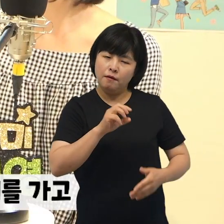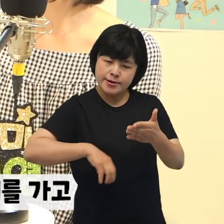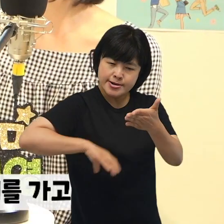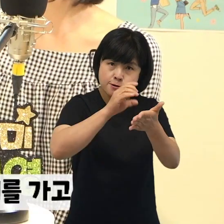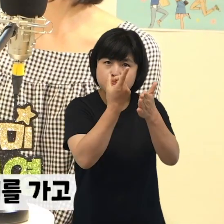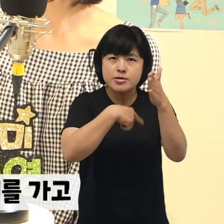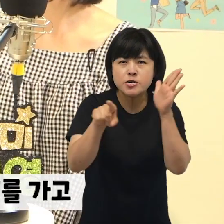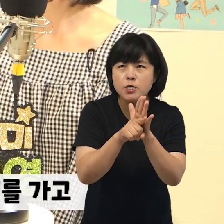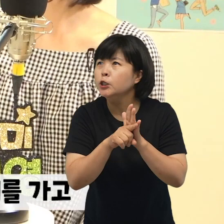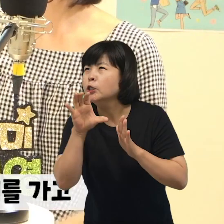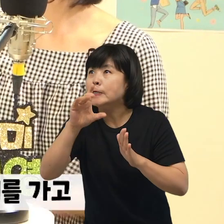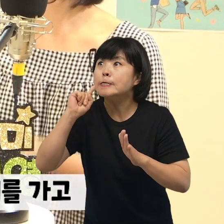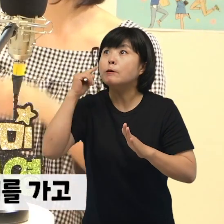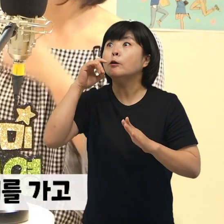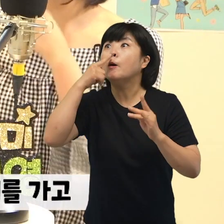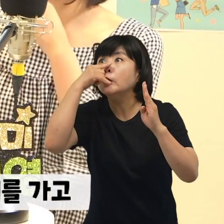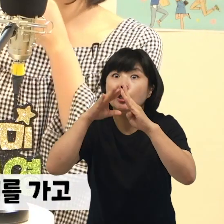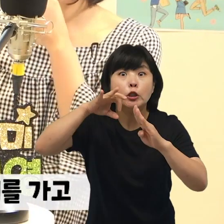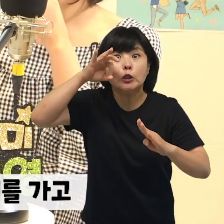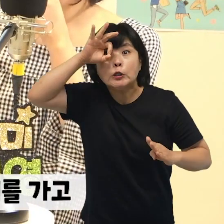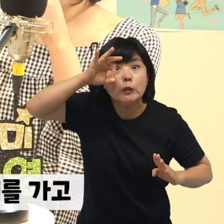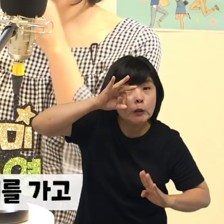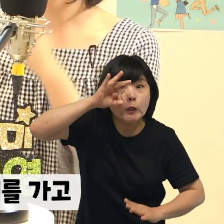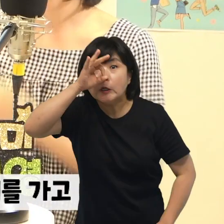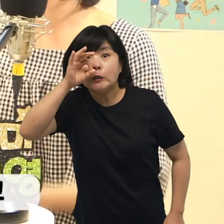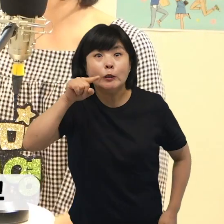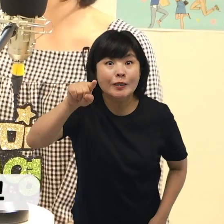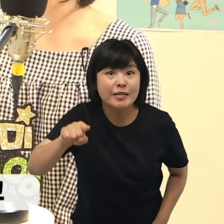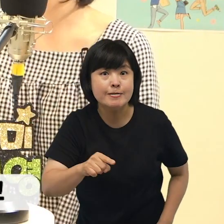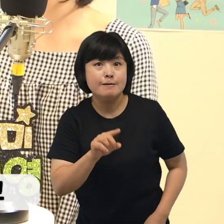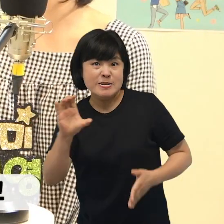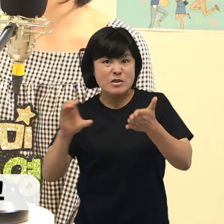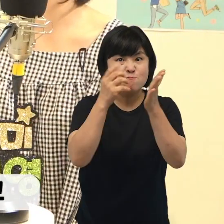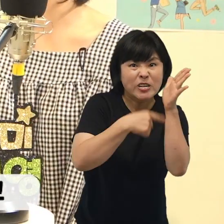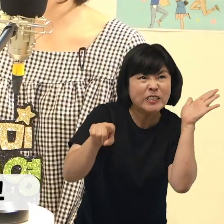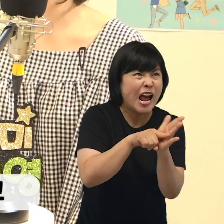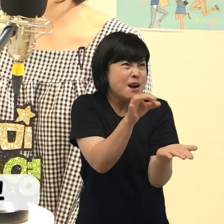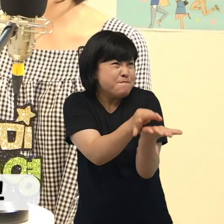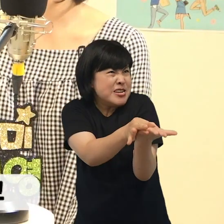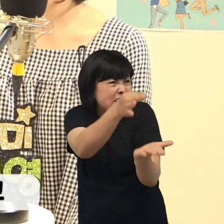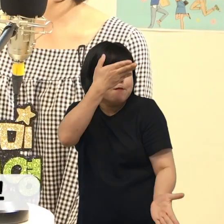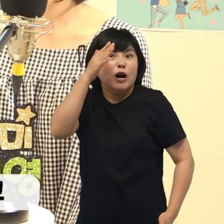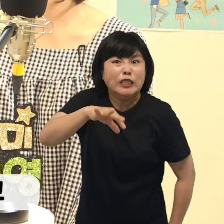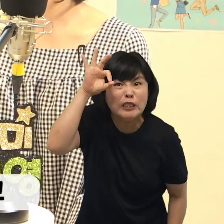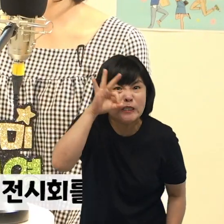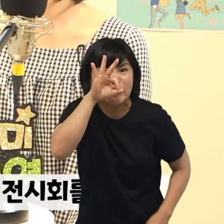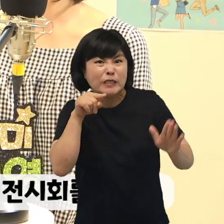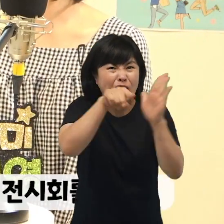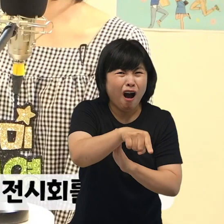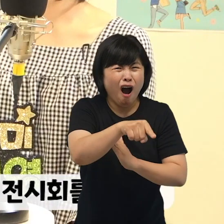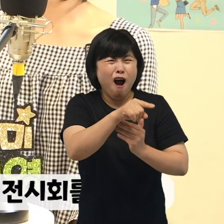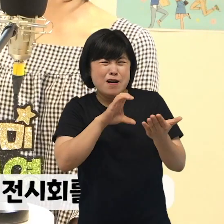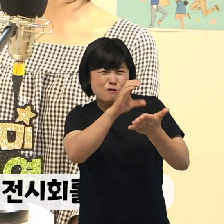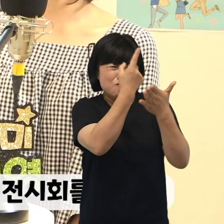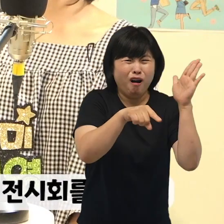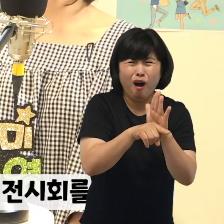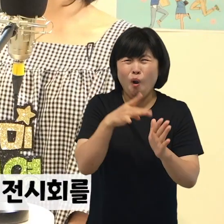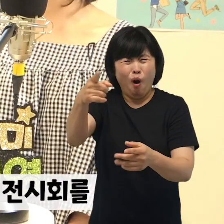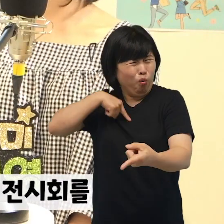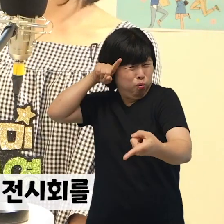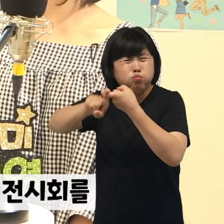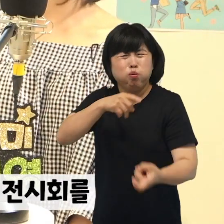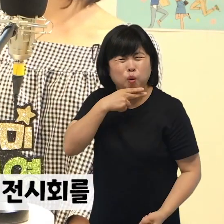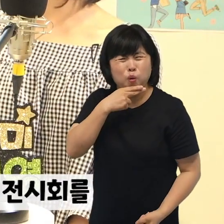되게 SNS에 올리기 위해서 예쁜 카페를 가고 올리기 위해서 비싼 식당을 가고 SNS에 올리기